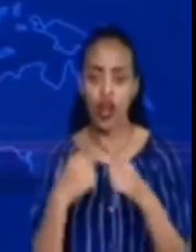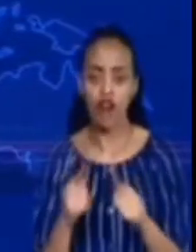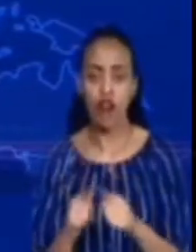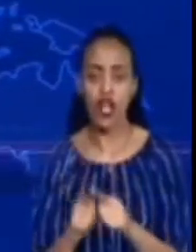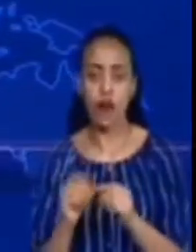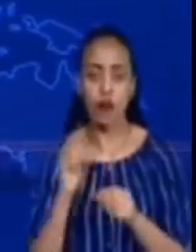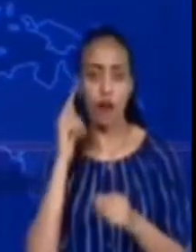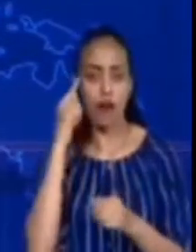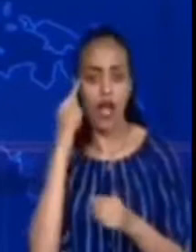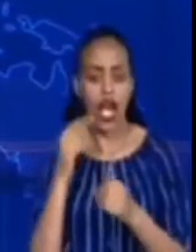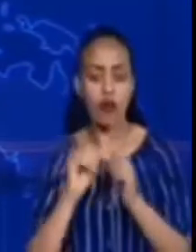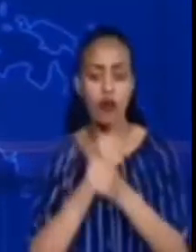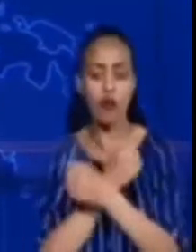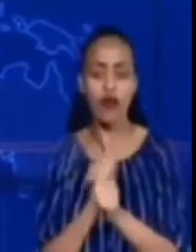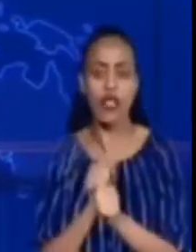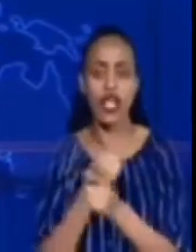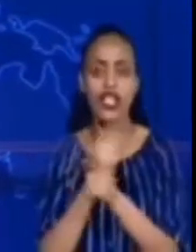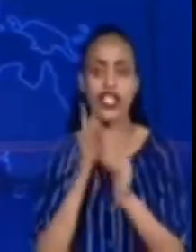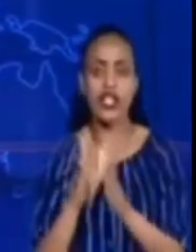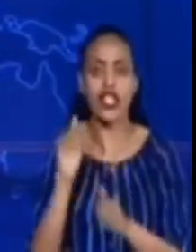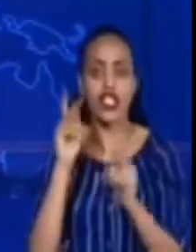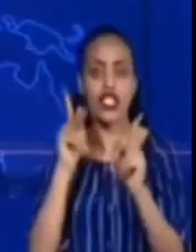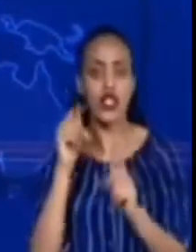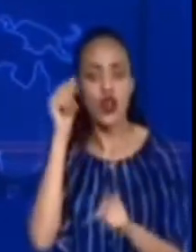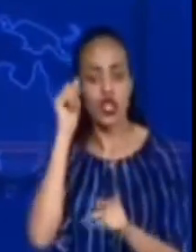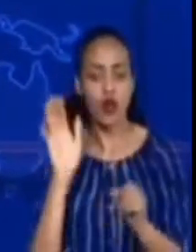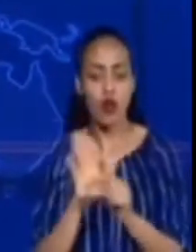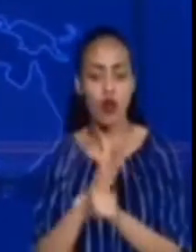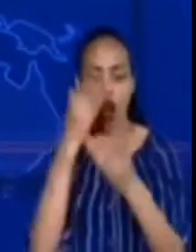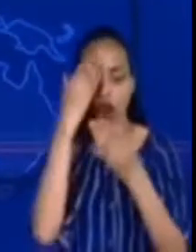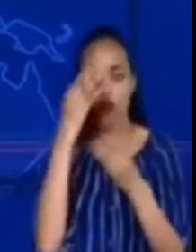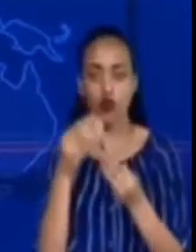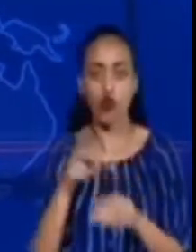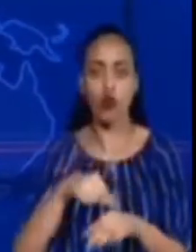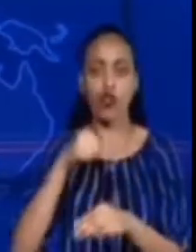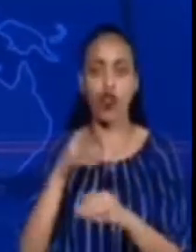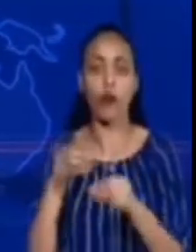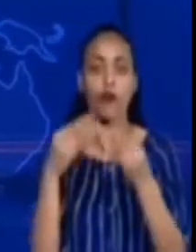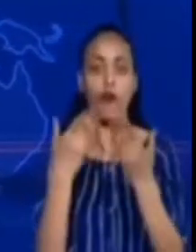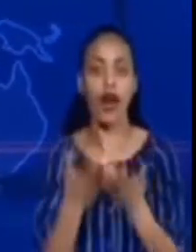ልጆች የክርስቶስ ወንድሞች የሐዋርያቶቹ ወገኖች